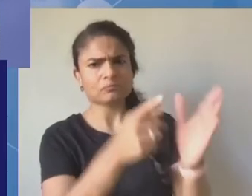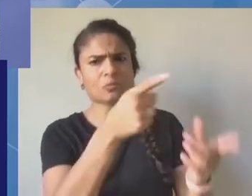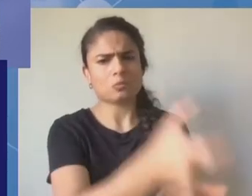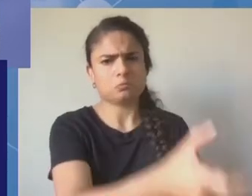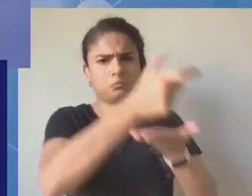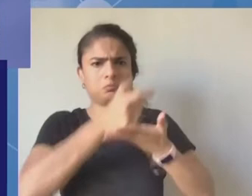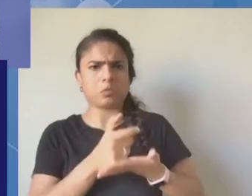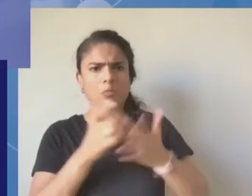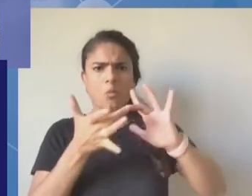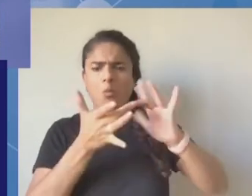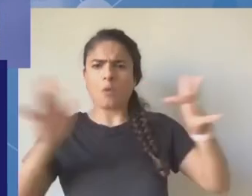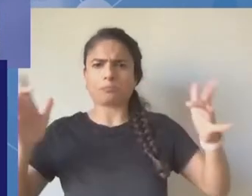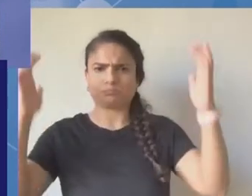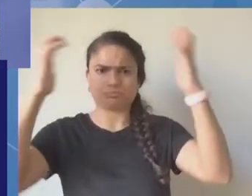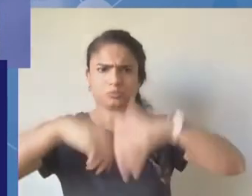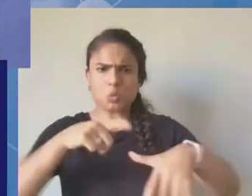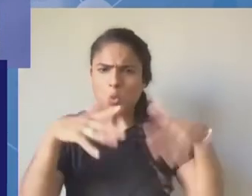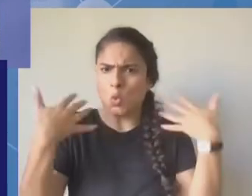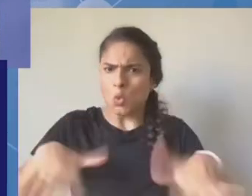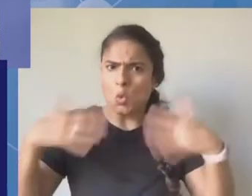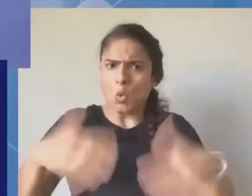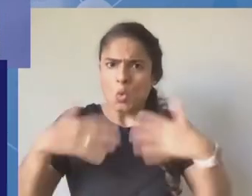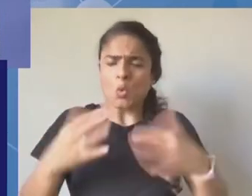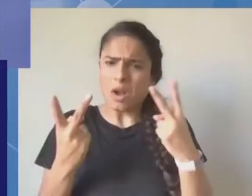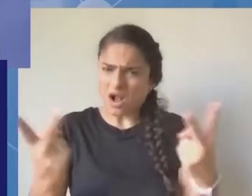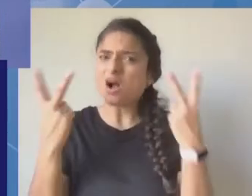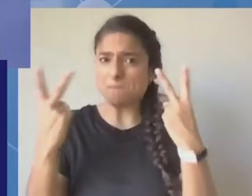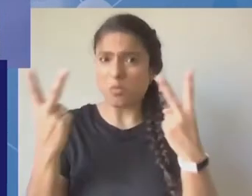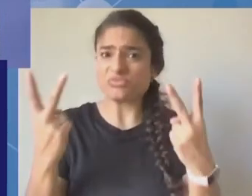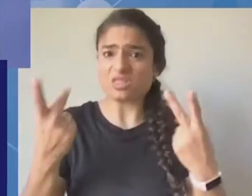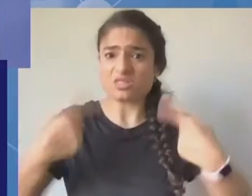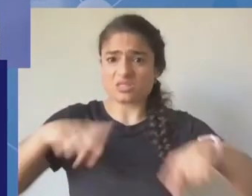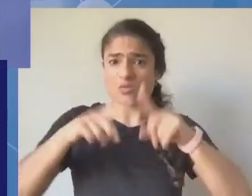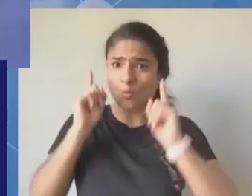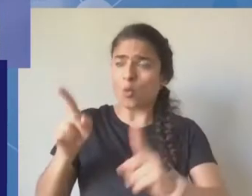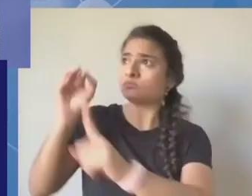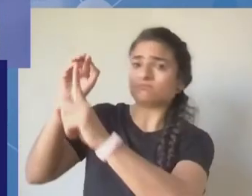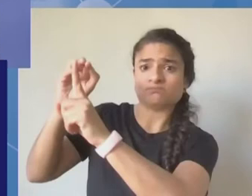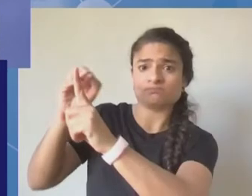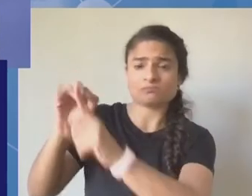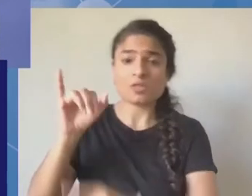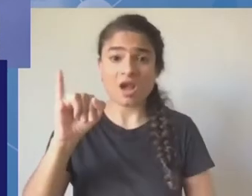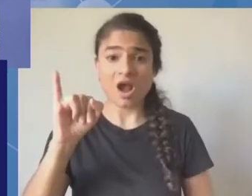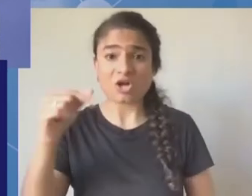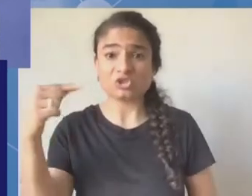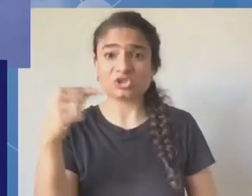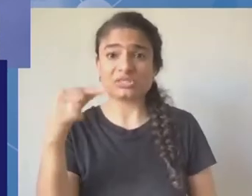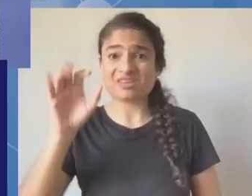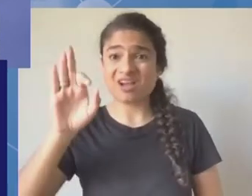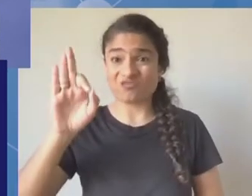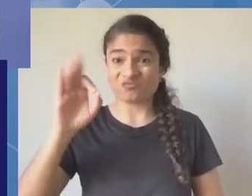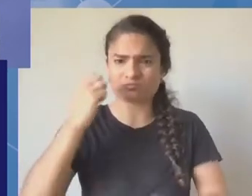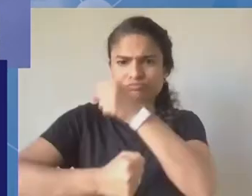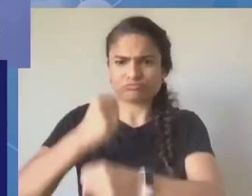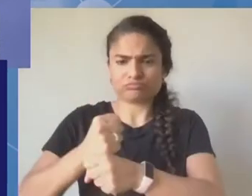感谢你所提出来的一些这些内容的吧，我们在日内瓦2017年的吧也是谈过的这样的一些内